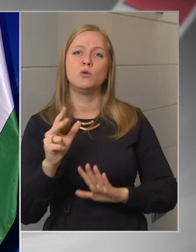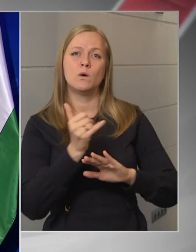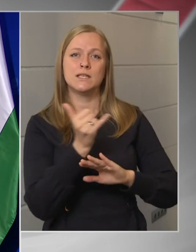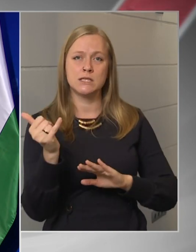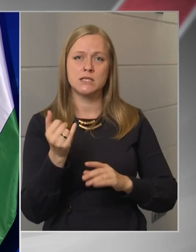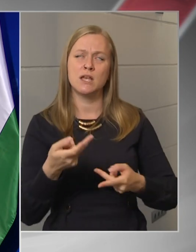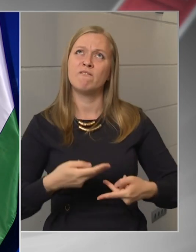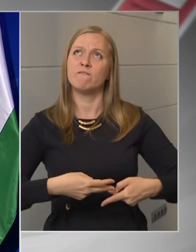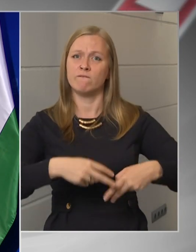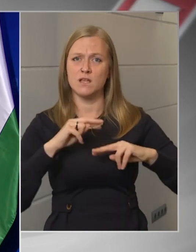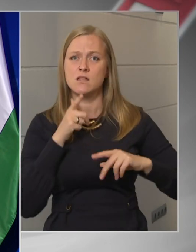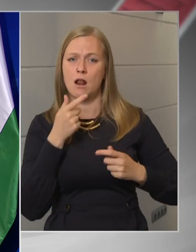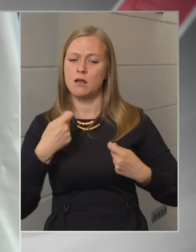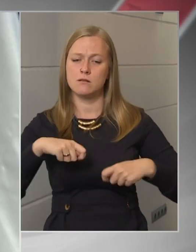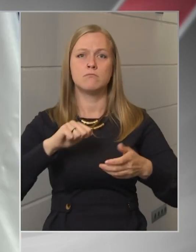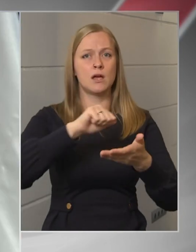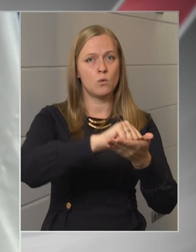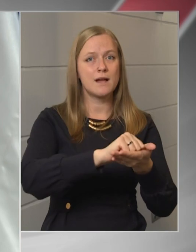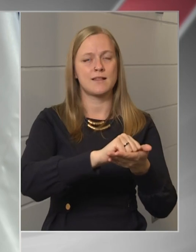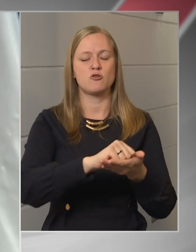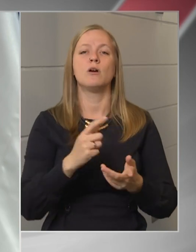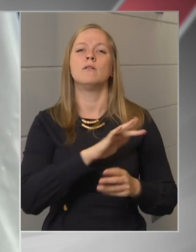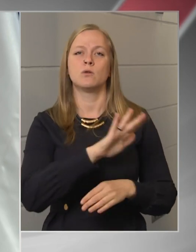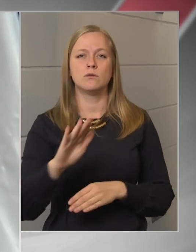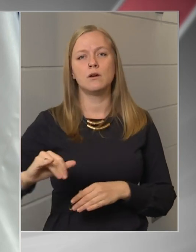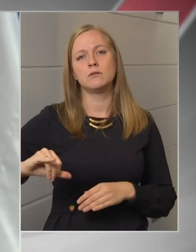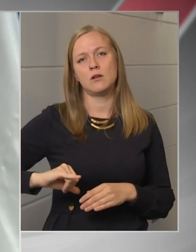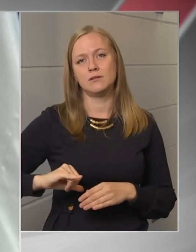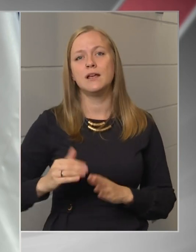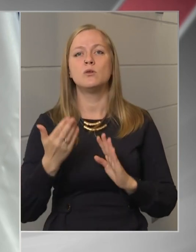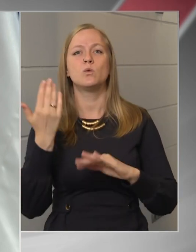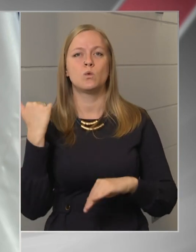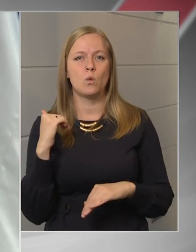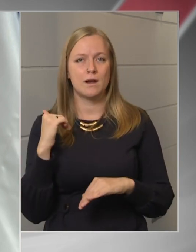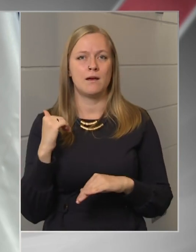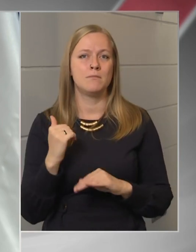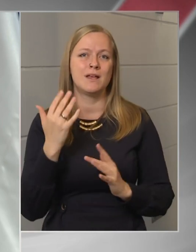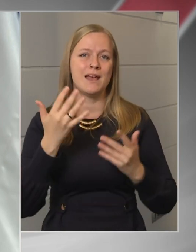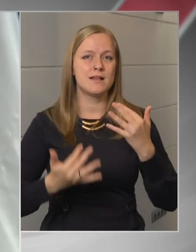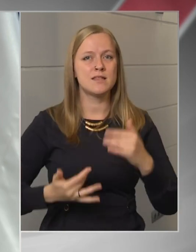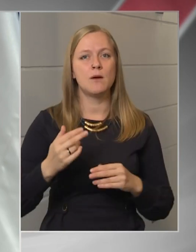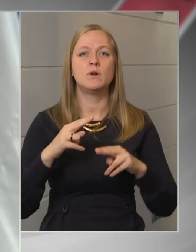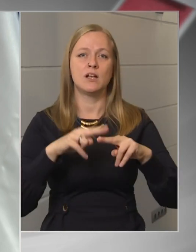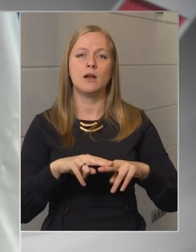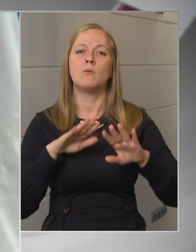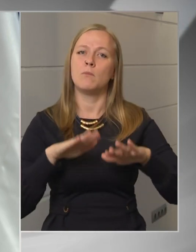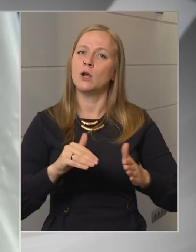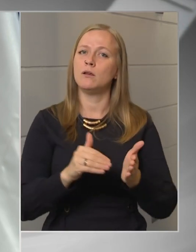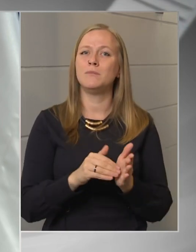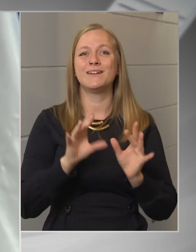beruházás megtérül, annak ezt karantáljuk, és a korábbi elszámolási rend az 10 éven keresztül felmarad.